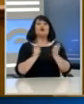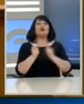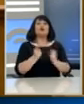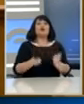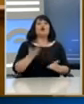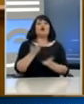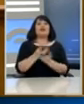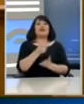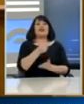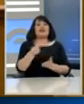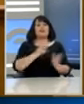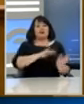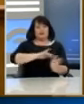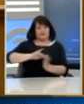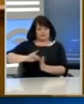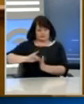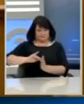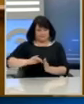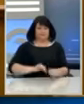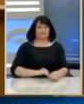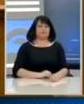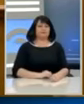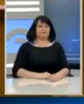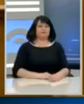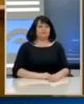τροπολογία.